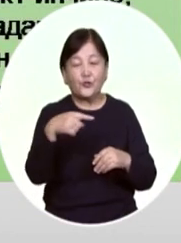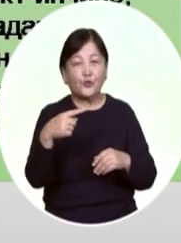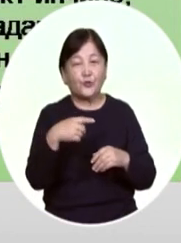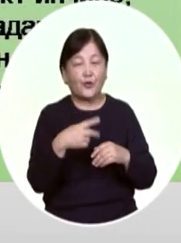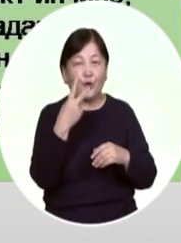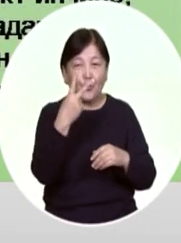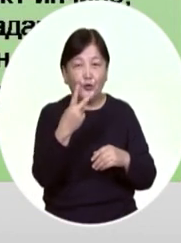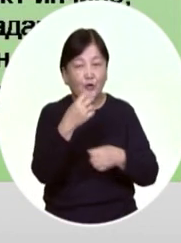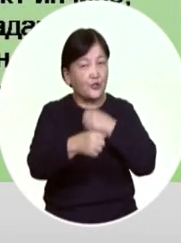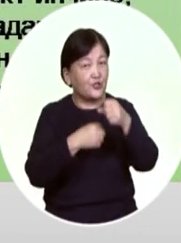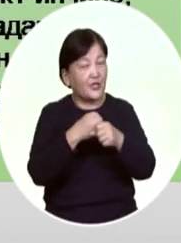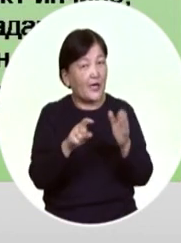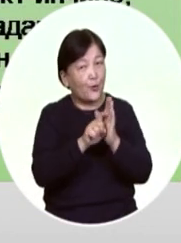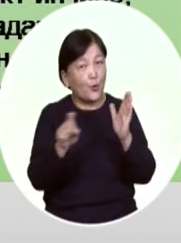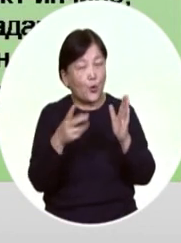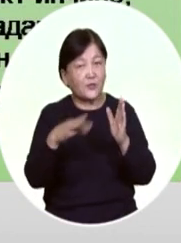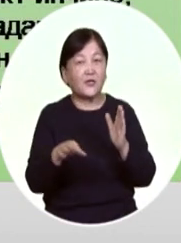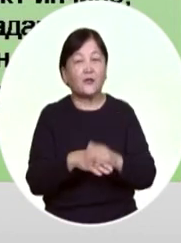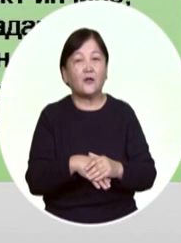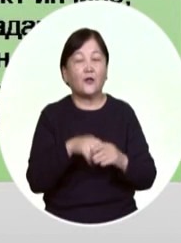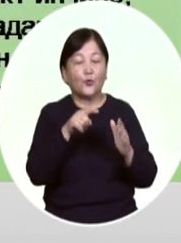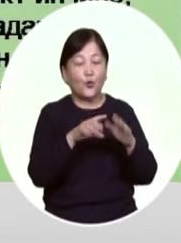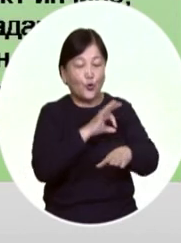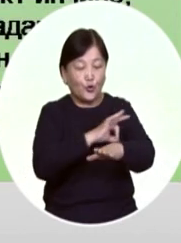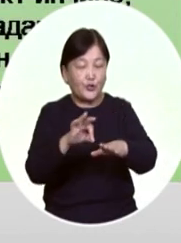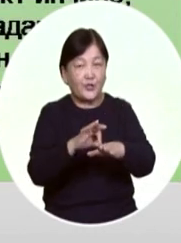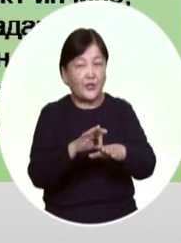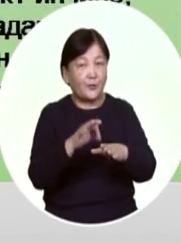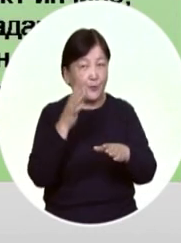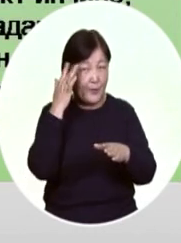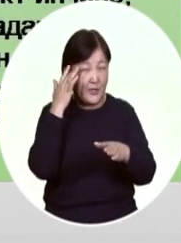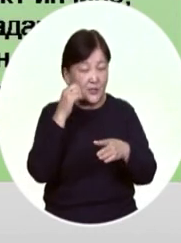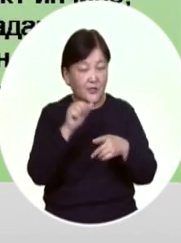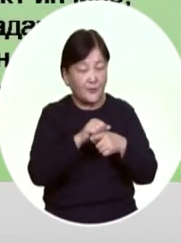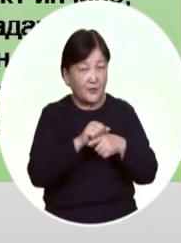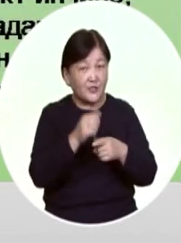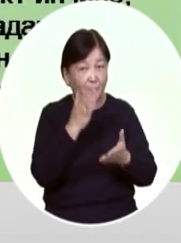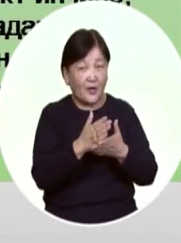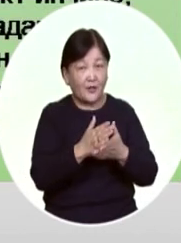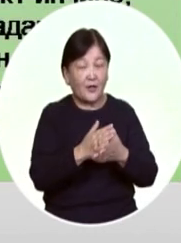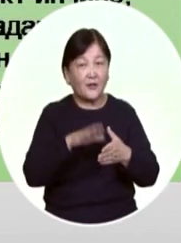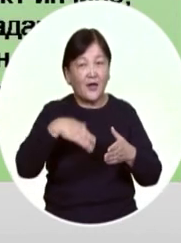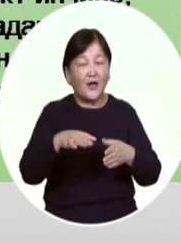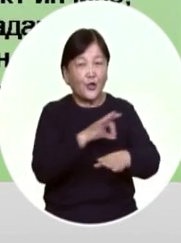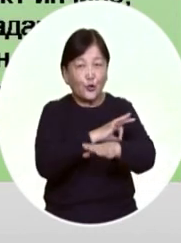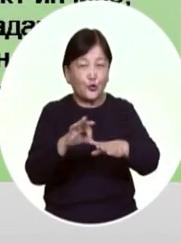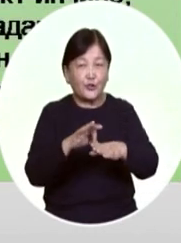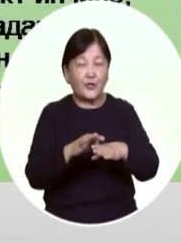гаруй хугацаанд энэ төслийг бэлдсэн байхад дараачийн комисс хэдэн хугацаанд